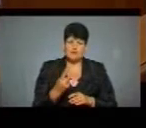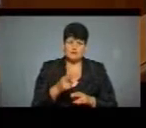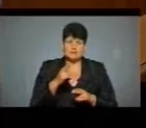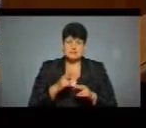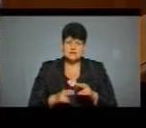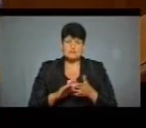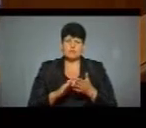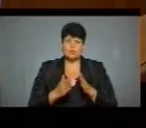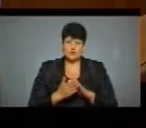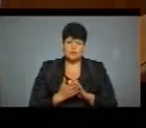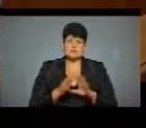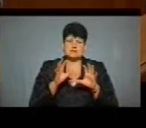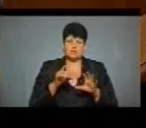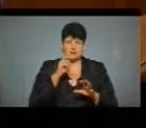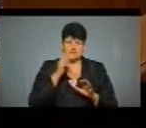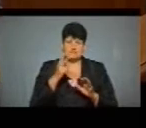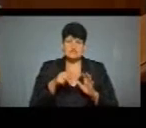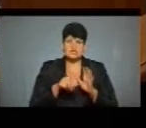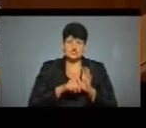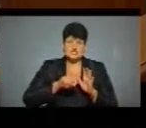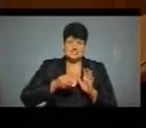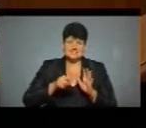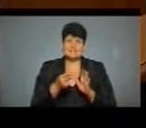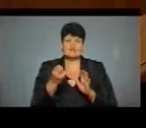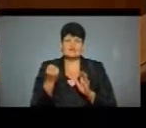закону України 2612 від